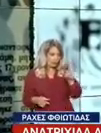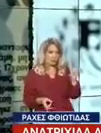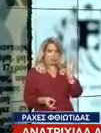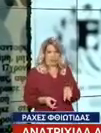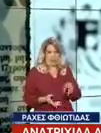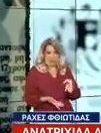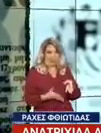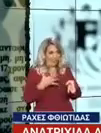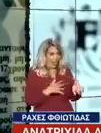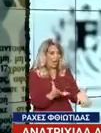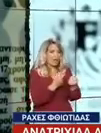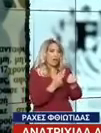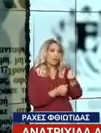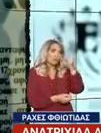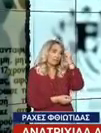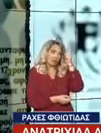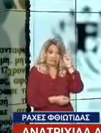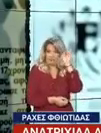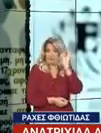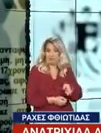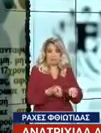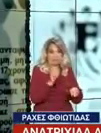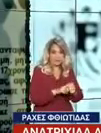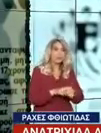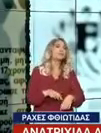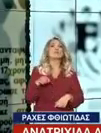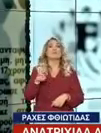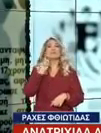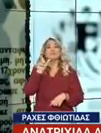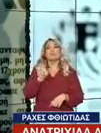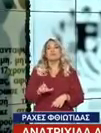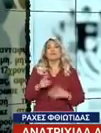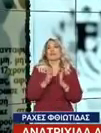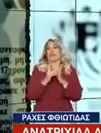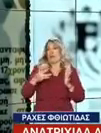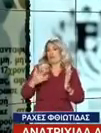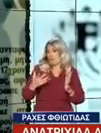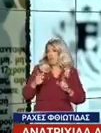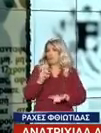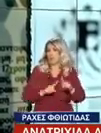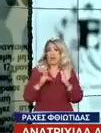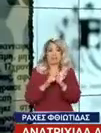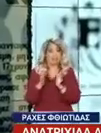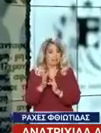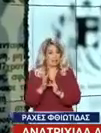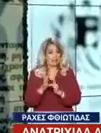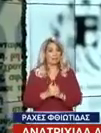γυναίκα. Το κορίτσι ήταν η 17χρονη Χριστίνα και, όπως θα δείτε εδώ, ο πατέρας